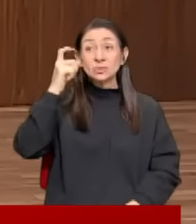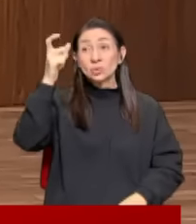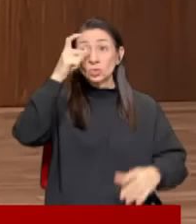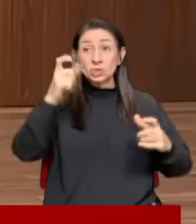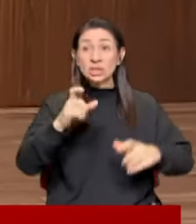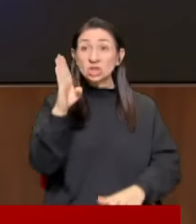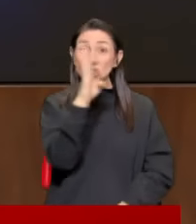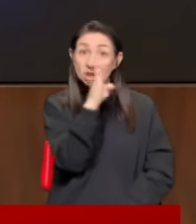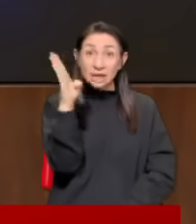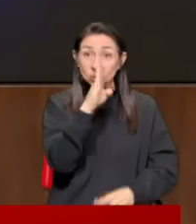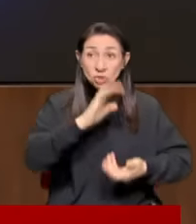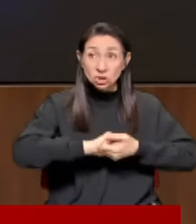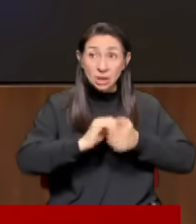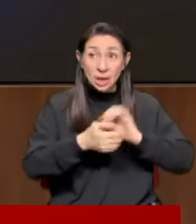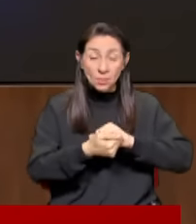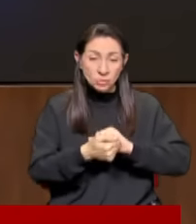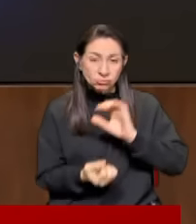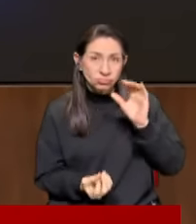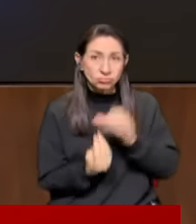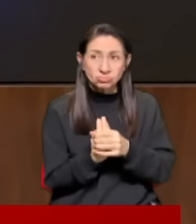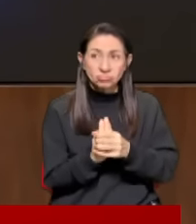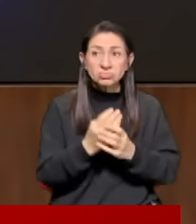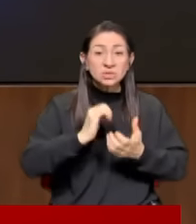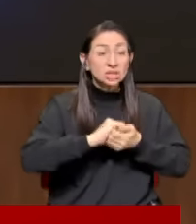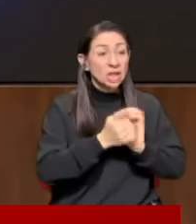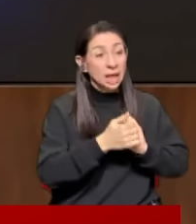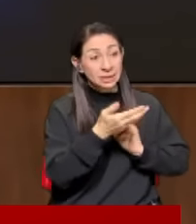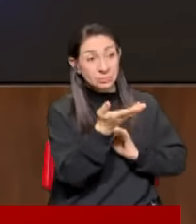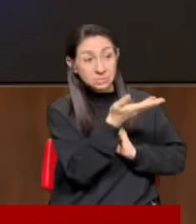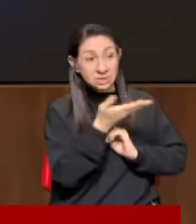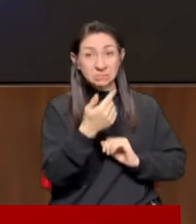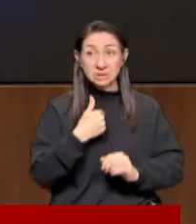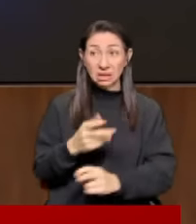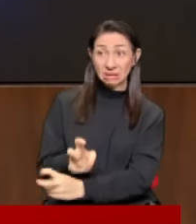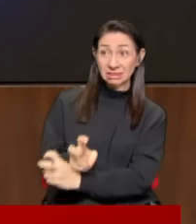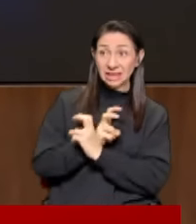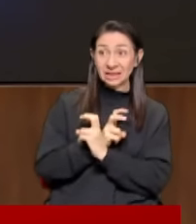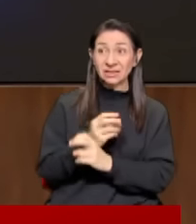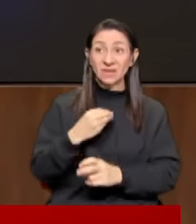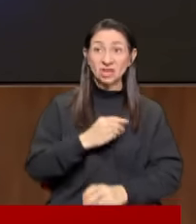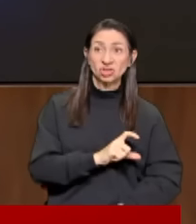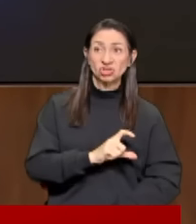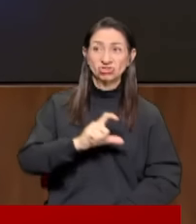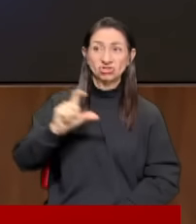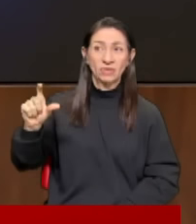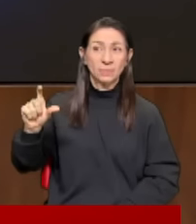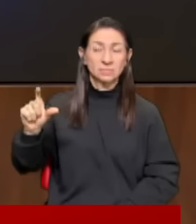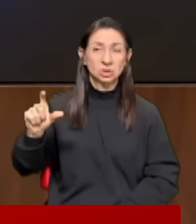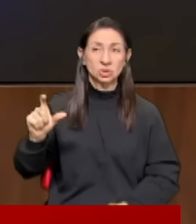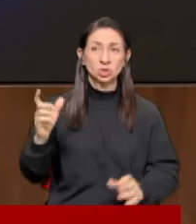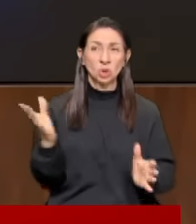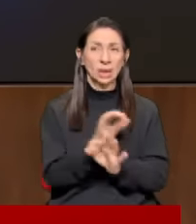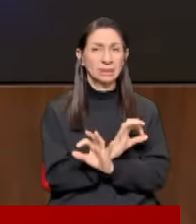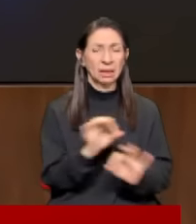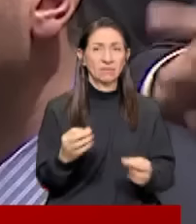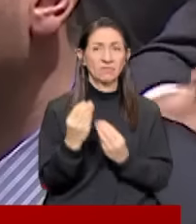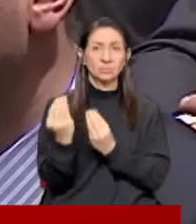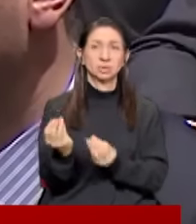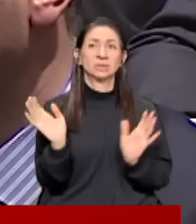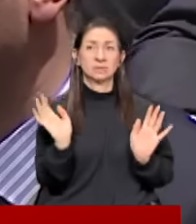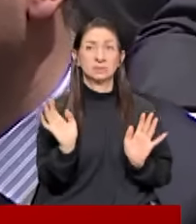ülkemizdeki casusluk şebekesini ortaya çıkaran teşkilatımız bizi tehdit edenlere cevabımızı çok net